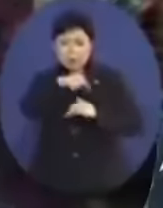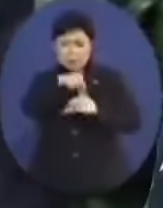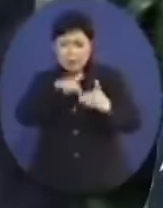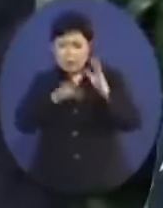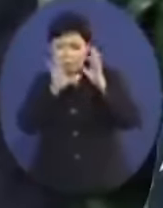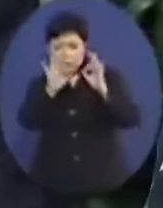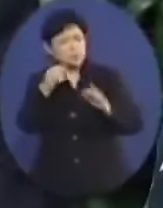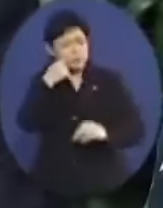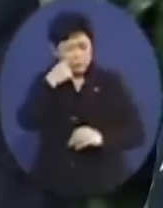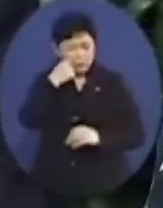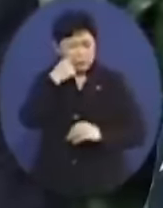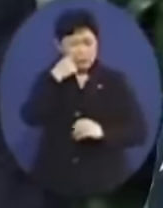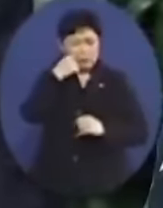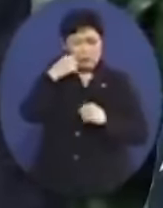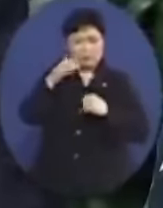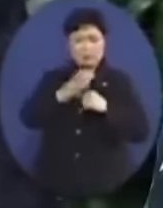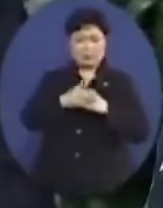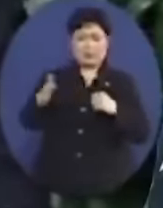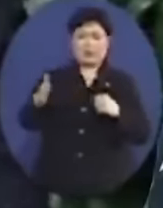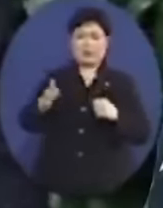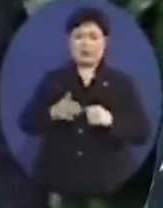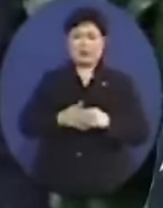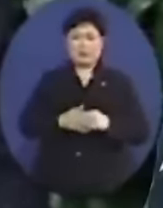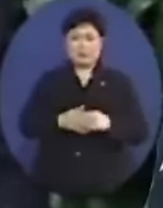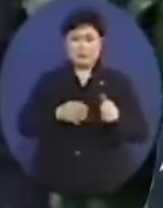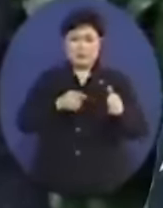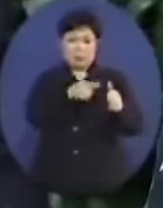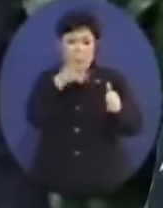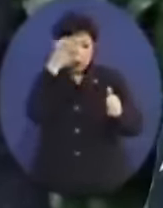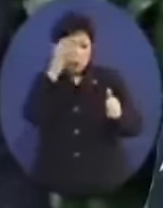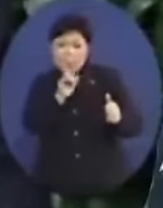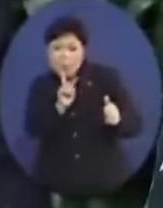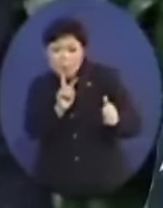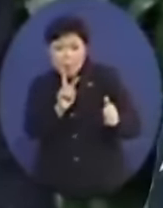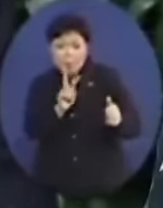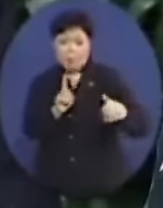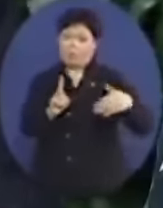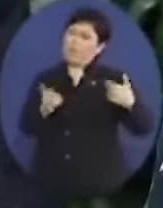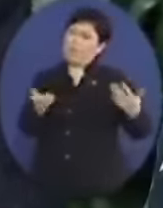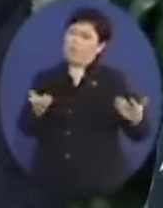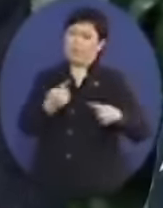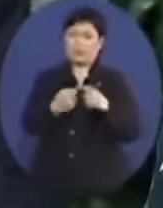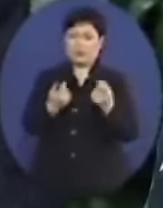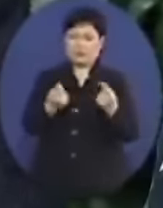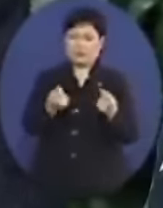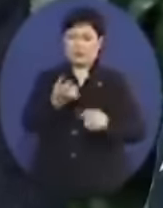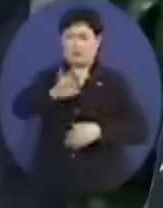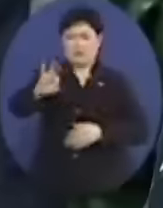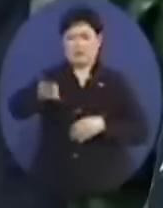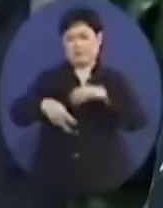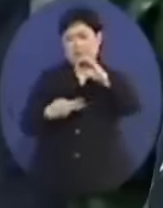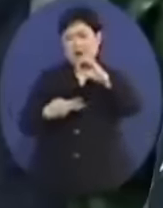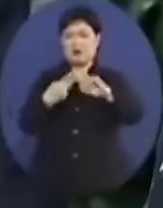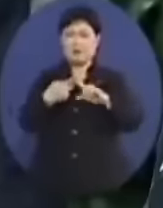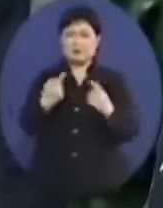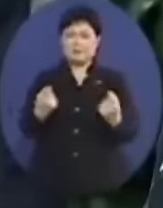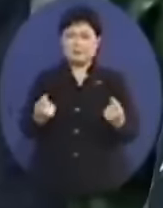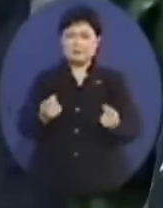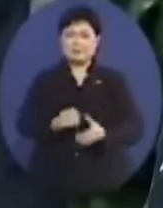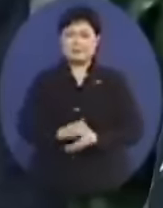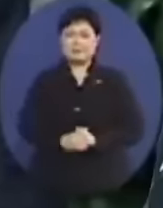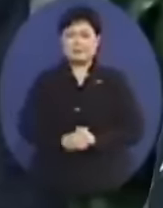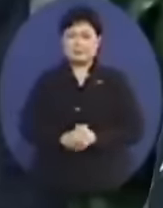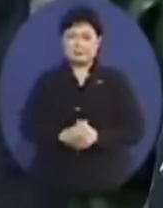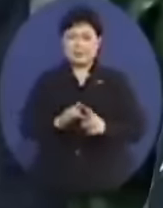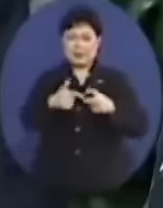보이니까 누가 알 그 고통 당 누가 알아 인정하지 않습니다